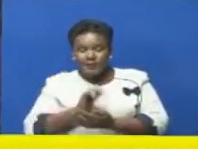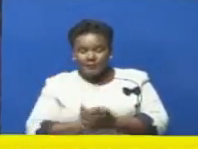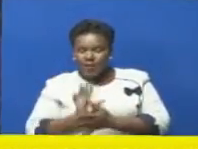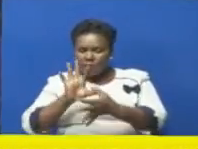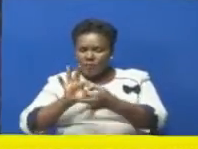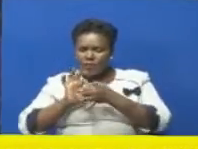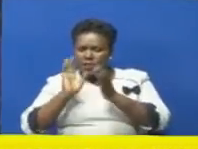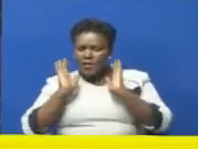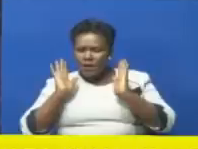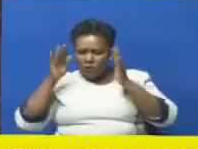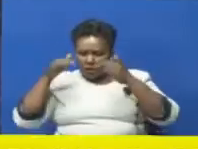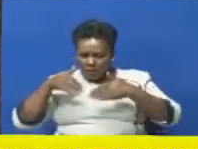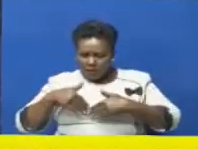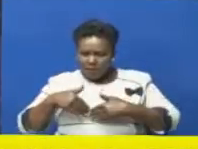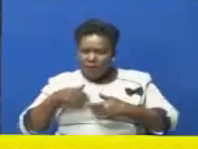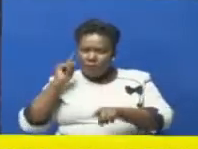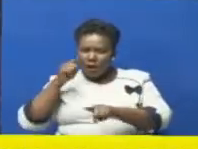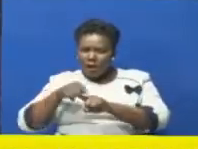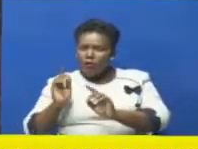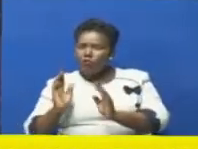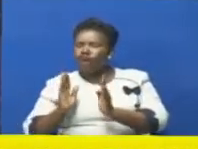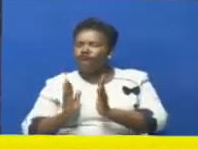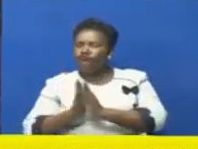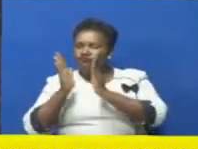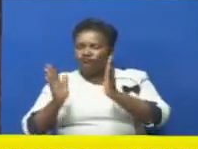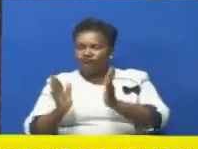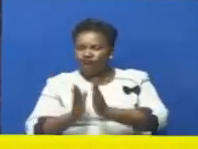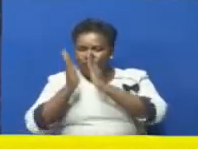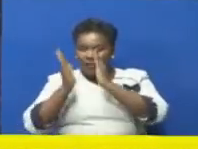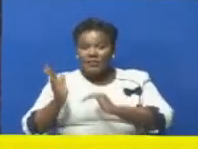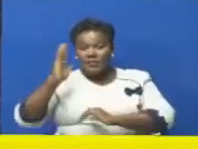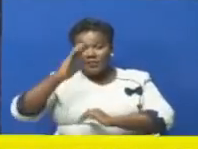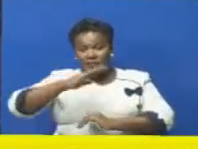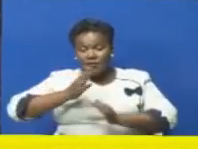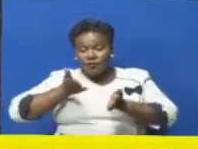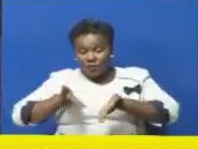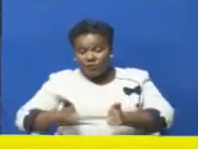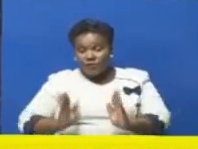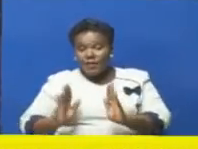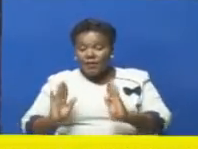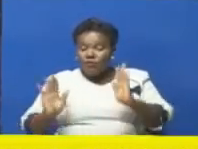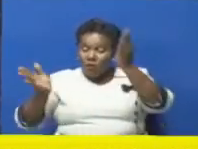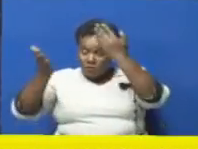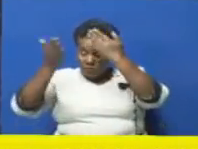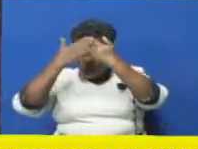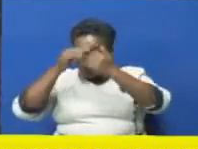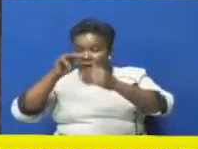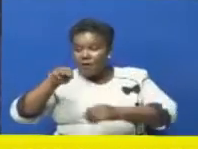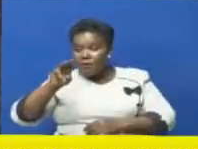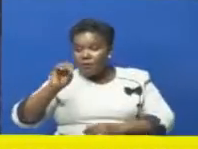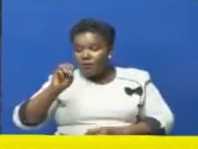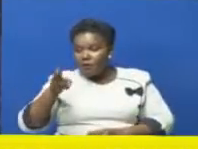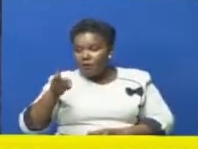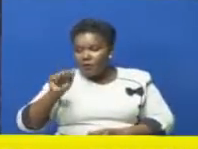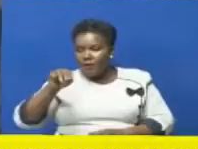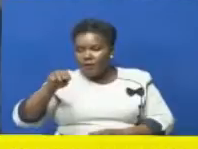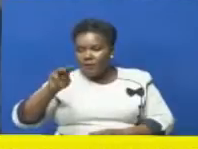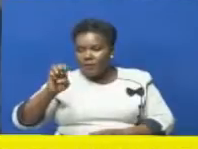dini ya Kiislamu katika kuadhimisha siku ya kuzaliwa kwa Mtume Muhammad sallallahu alaihi